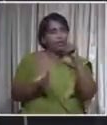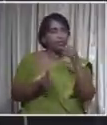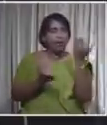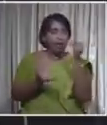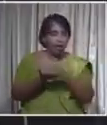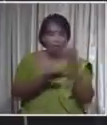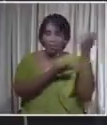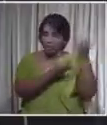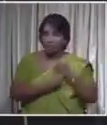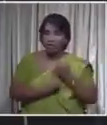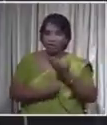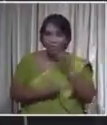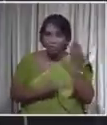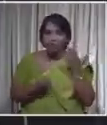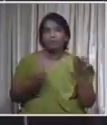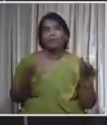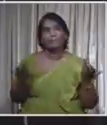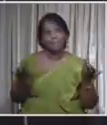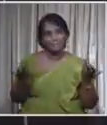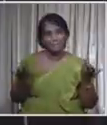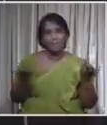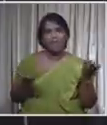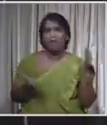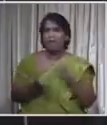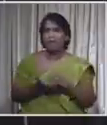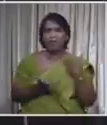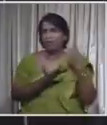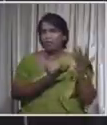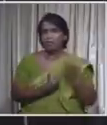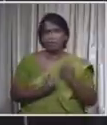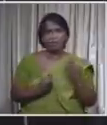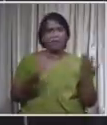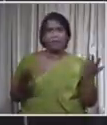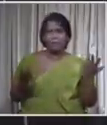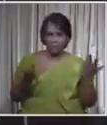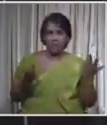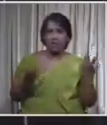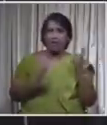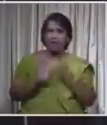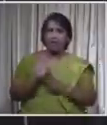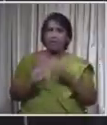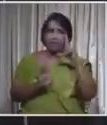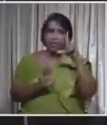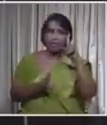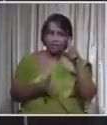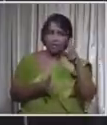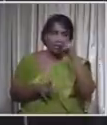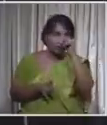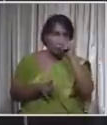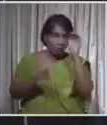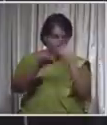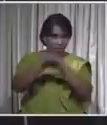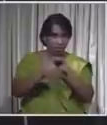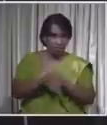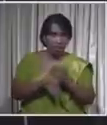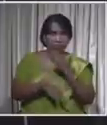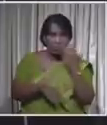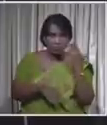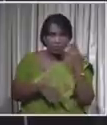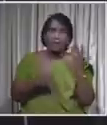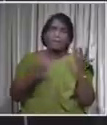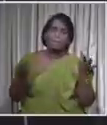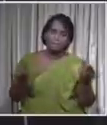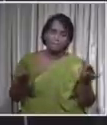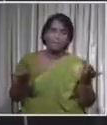ගන්න පුළුවන්ද බෑනේ ආයි ආව ගන්න බෑ මේ අවුරුදු 71 අවුරුදු 71 කරපු හොරකංක අල්ලන්න පුළුවන්ද